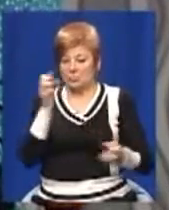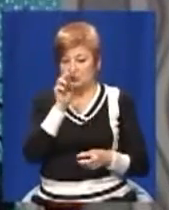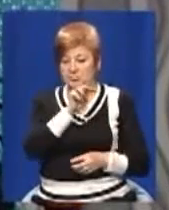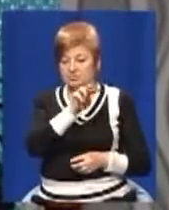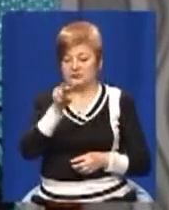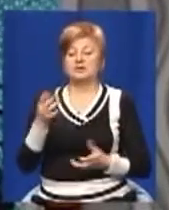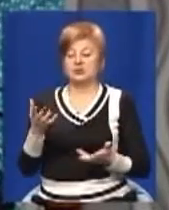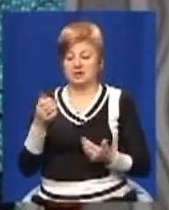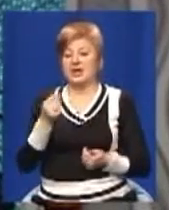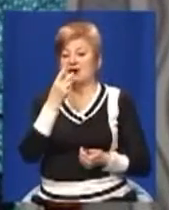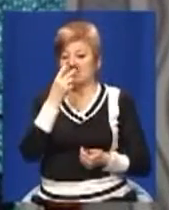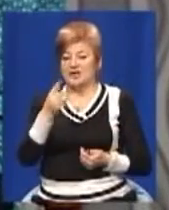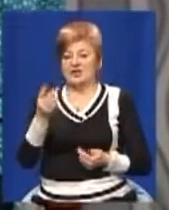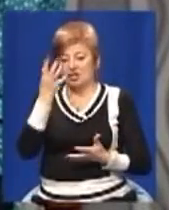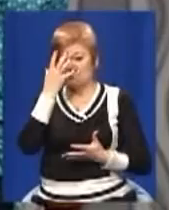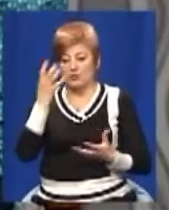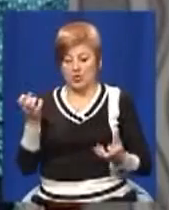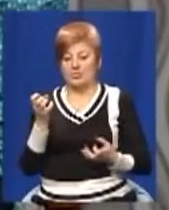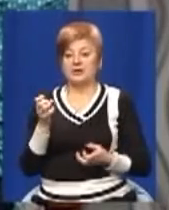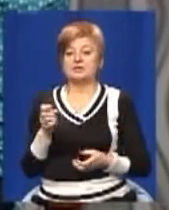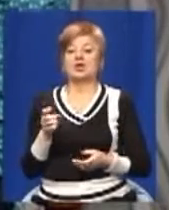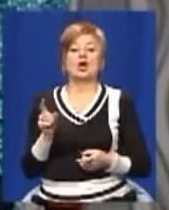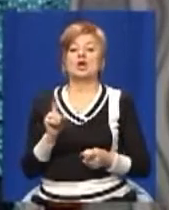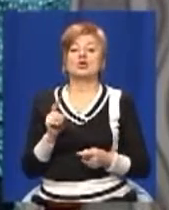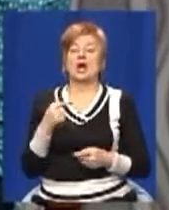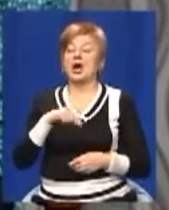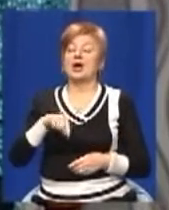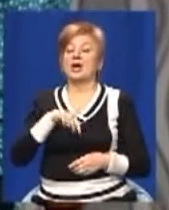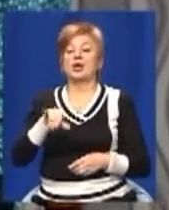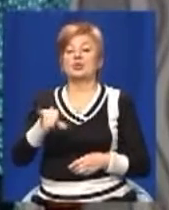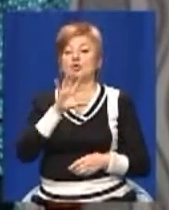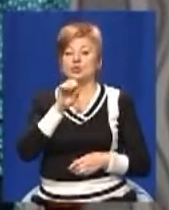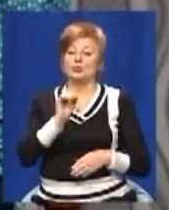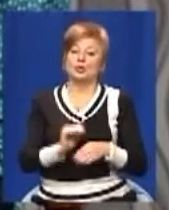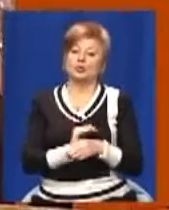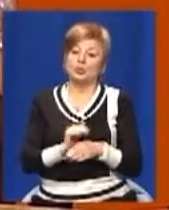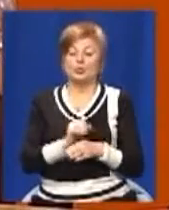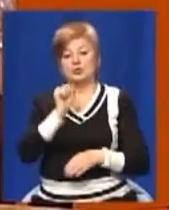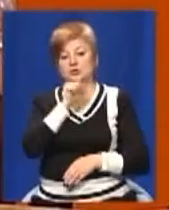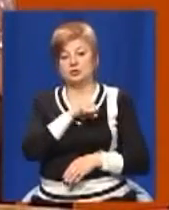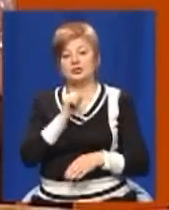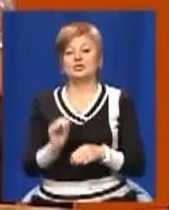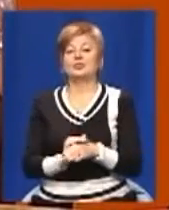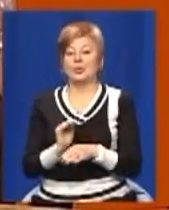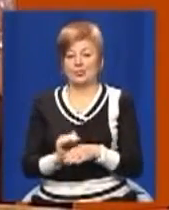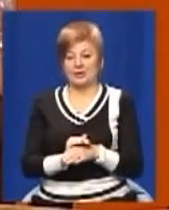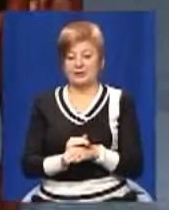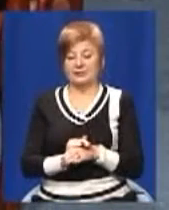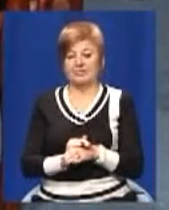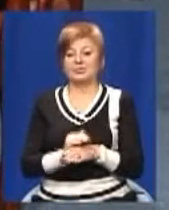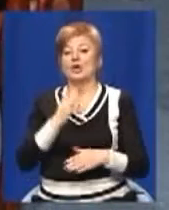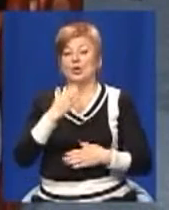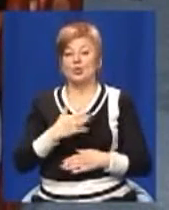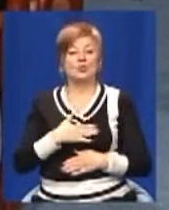вони все бачать в темноті. А ще що взагалі? А який характер цього цуцика? Він добрий чи злий? Добрий. Добрий, він